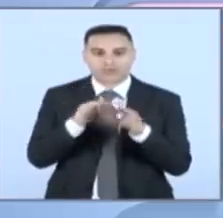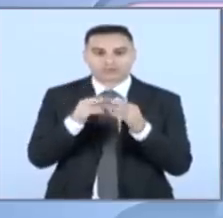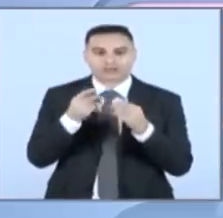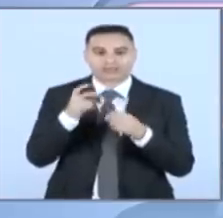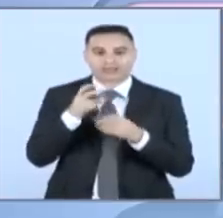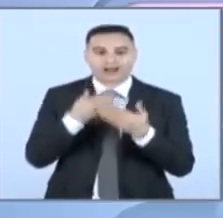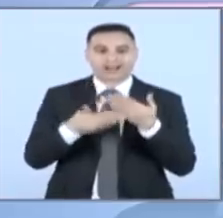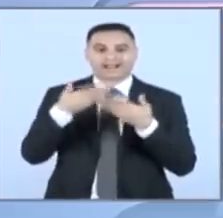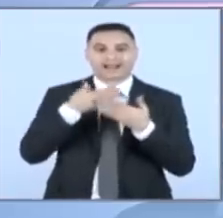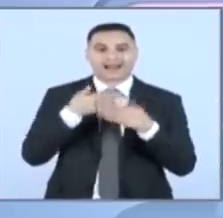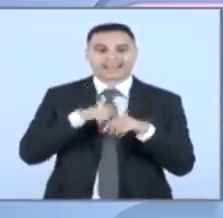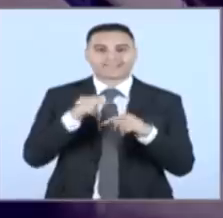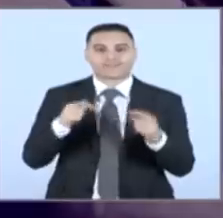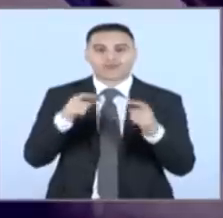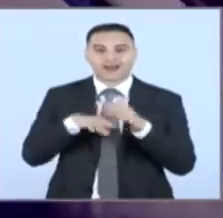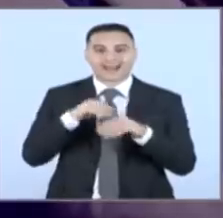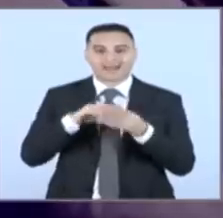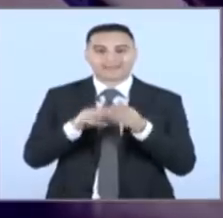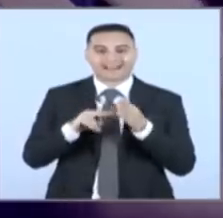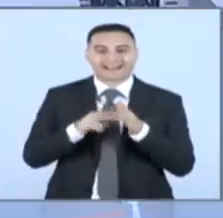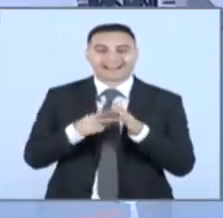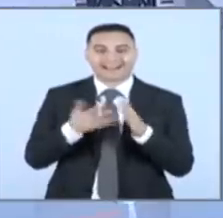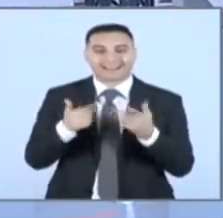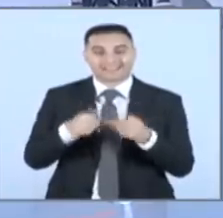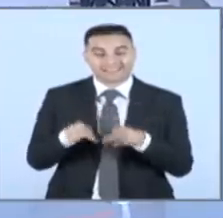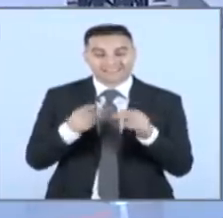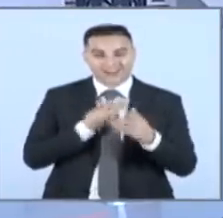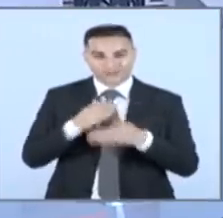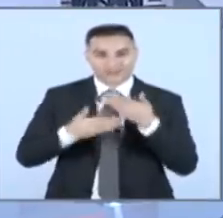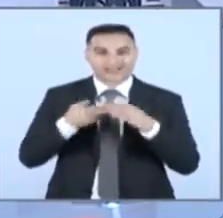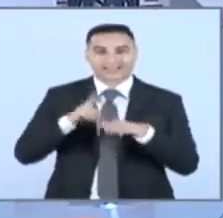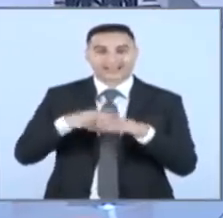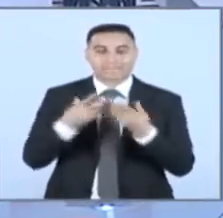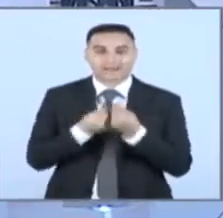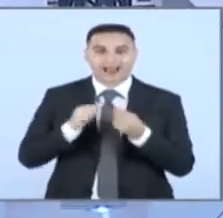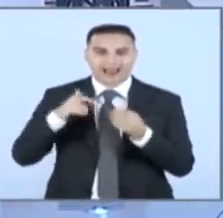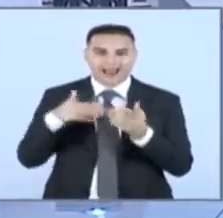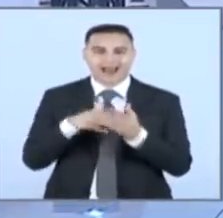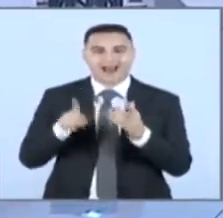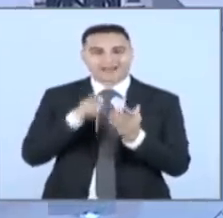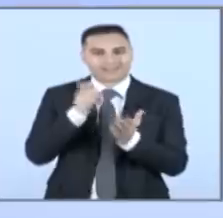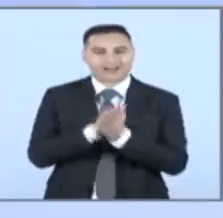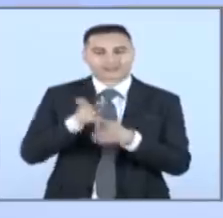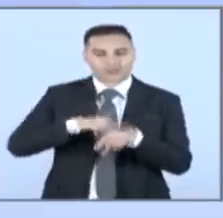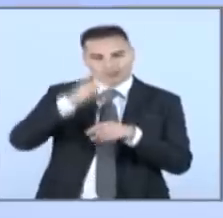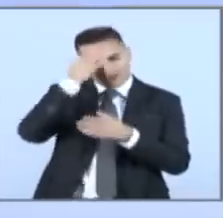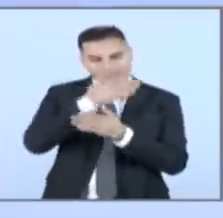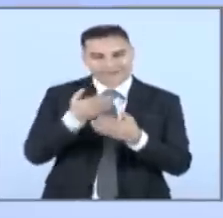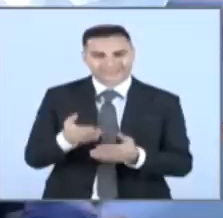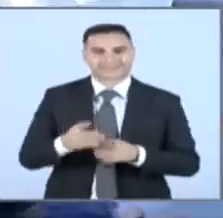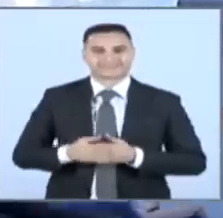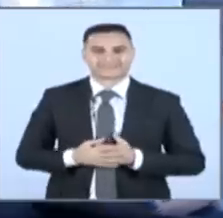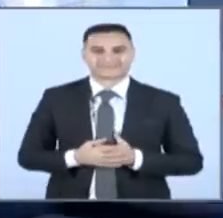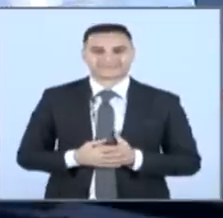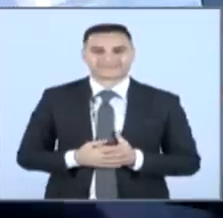تاني في المباراه، هنعمل ايه دلوقتي؟ هنخرج فاصل وهنرجع مره تانيه مع اخر فقره، فقره عجله الحظ